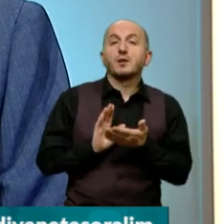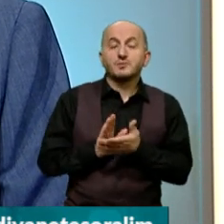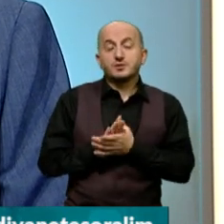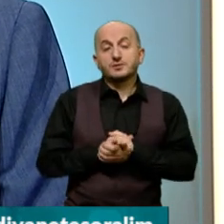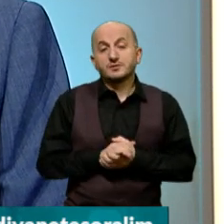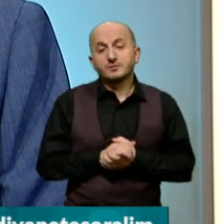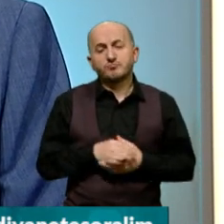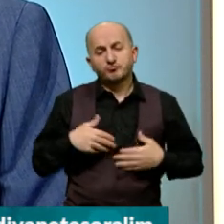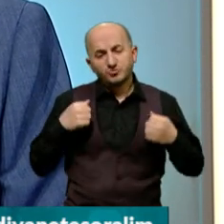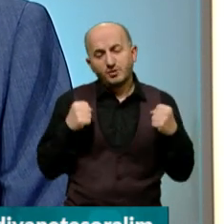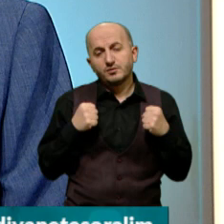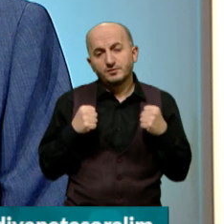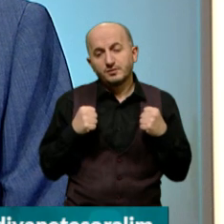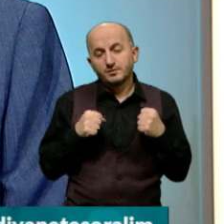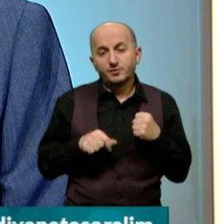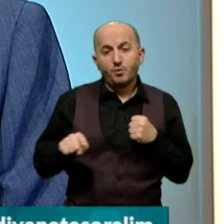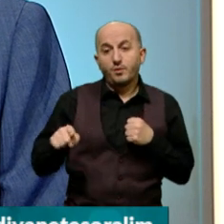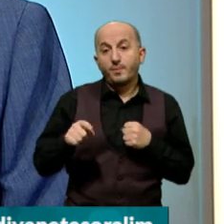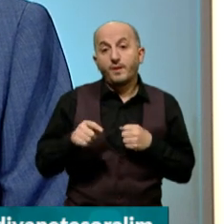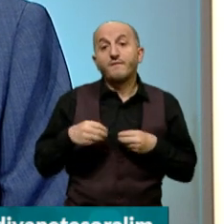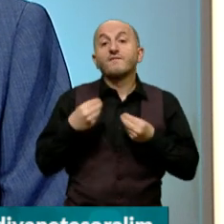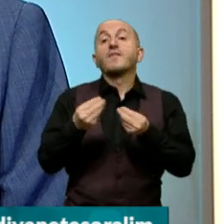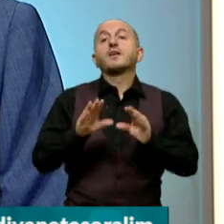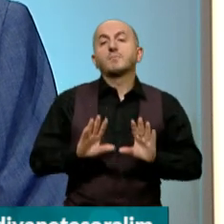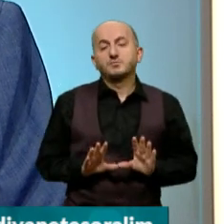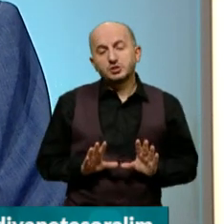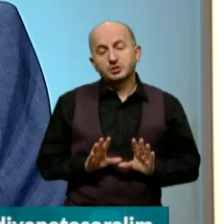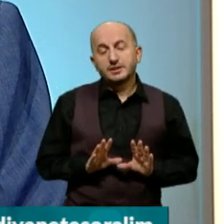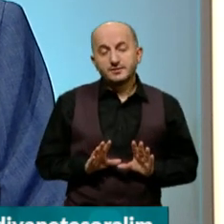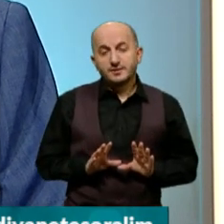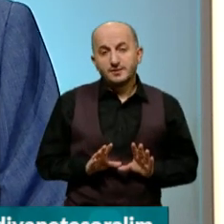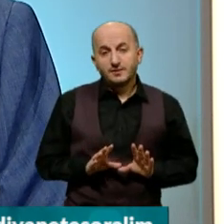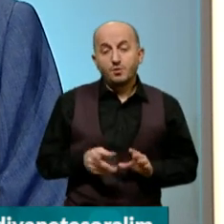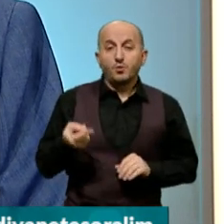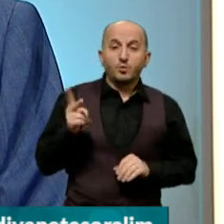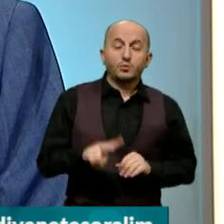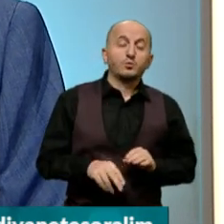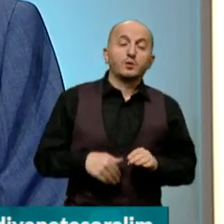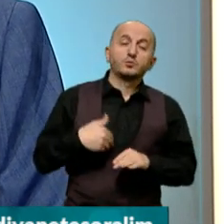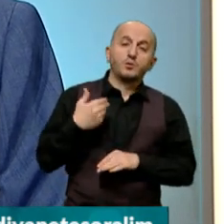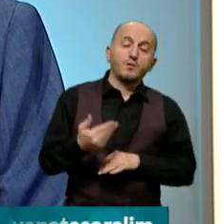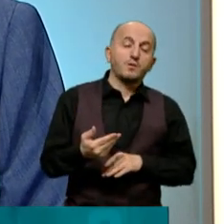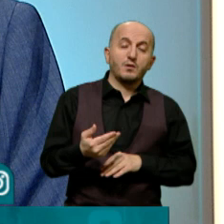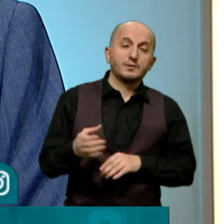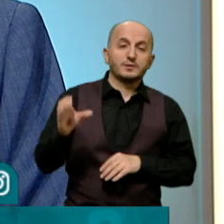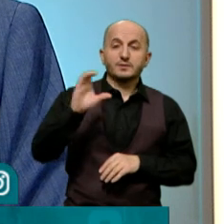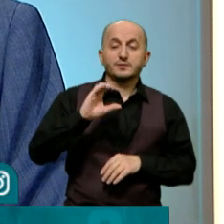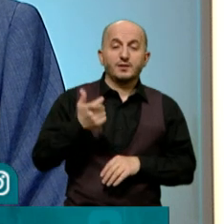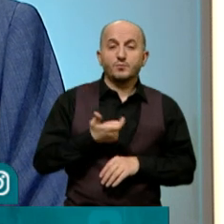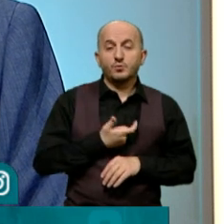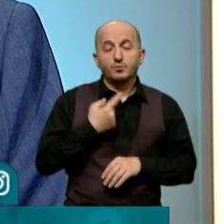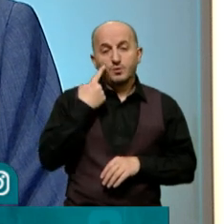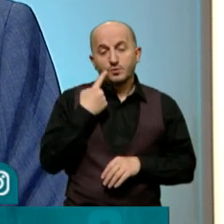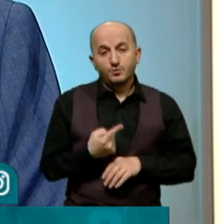veya sağlıklarında ona temlik etmemişler, vermemişlerse öldükleri zaman İslam hukukuna